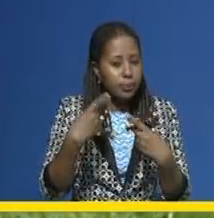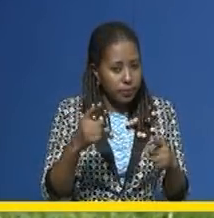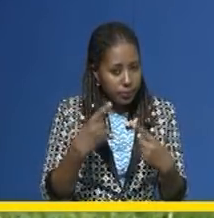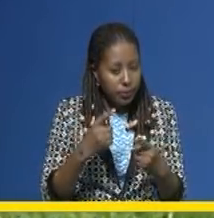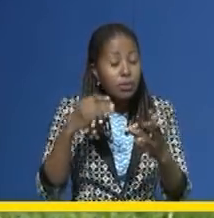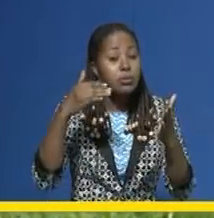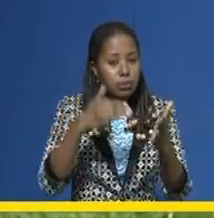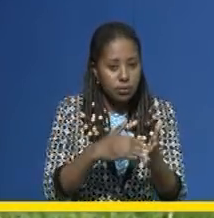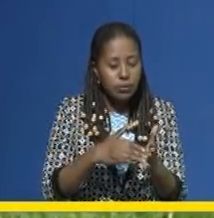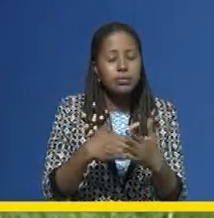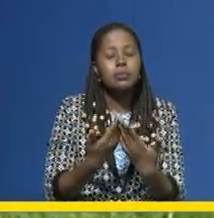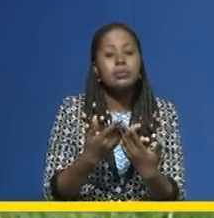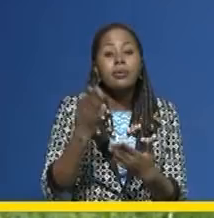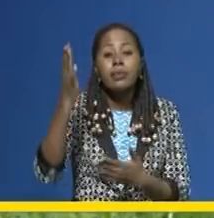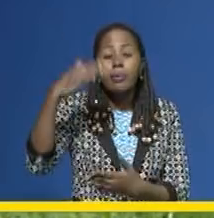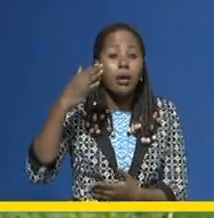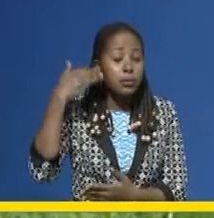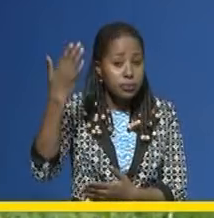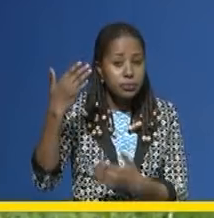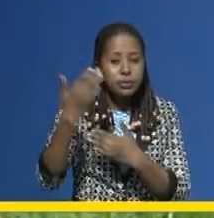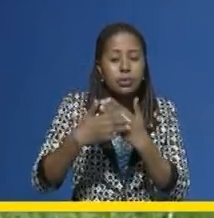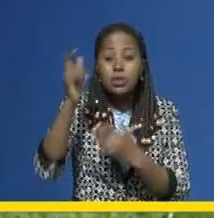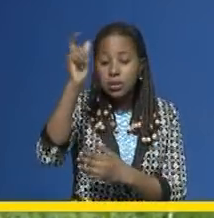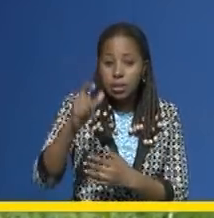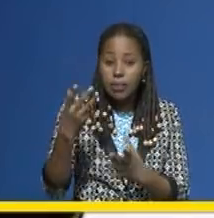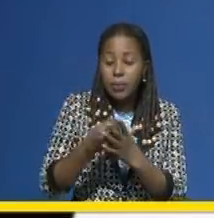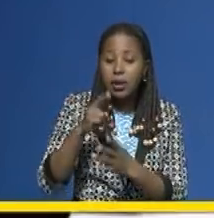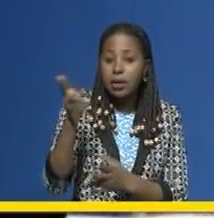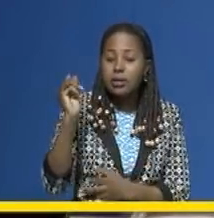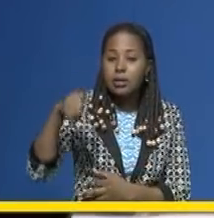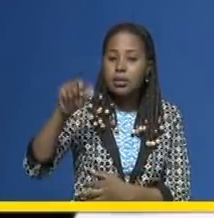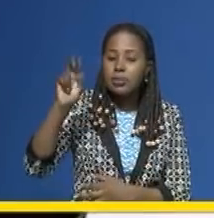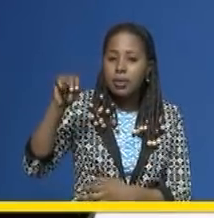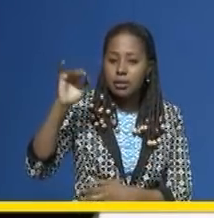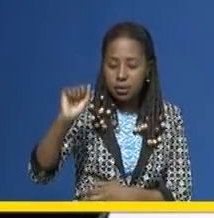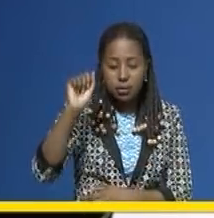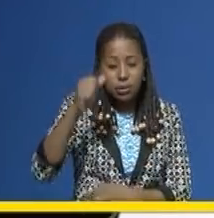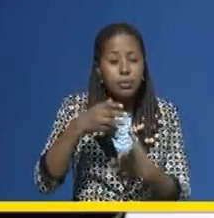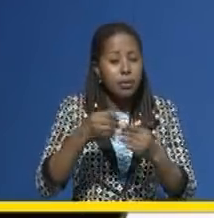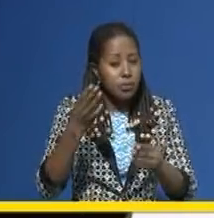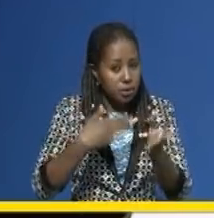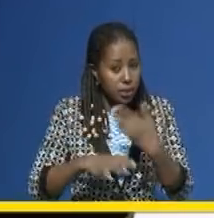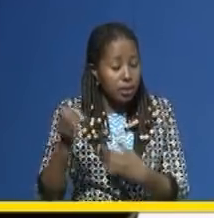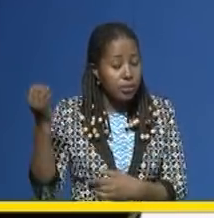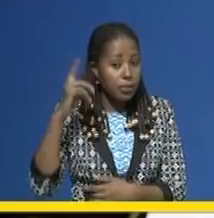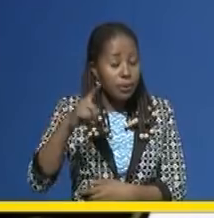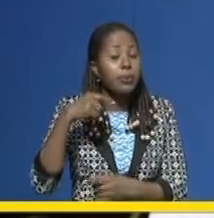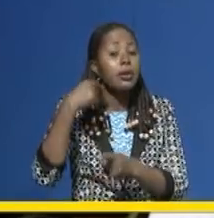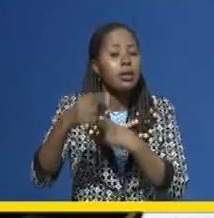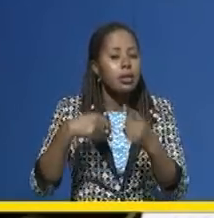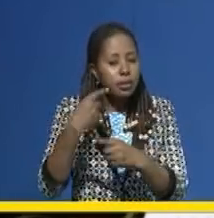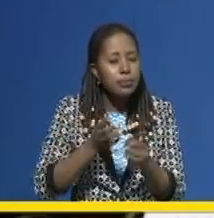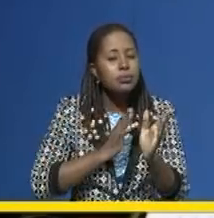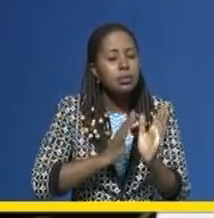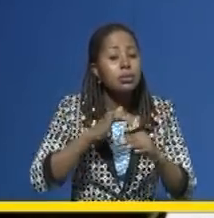mbalimbali kusitishwa. Barani Ulaya, nchi za Italia na Hispania ndizo zimeathiriwa zaidi na maambukizi yanayoendelea kwa